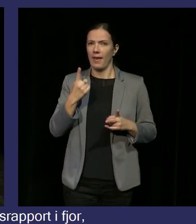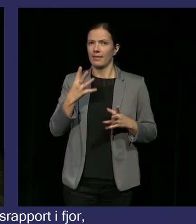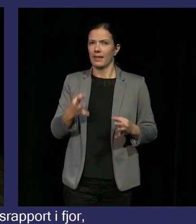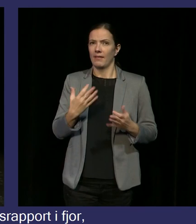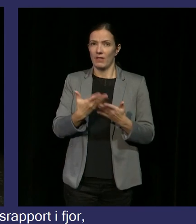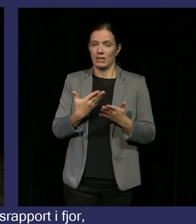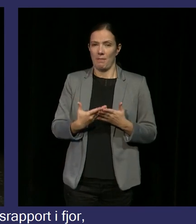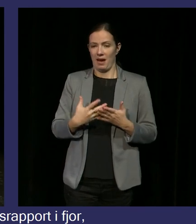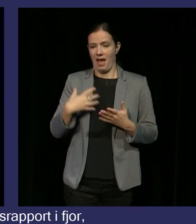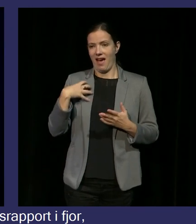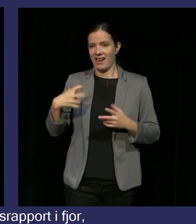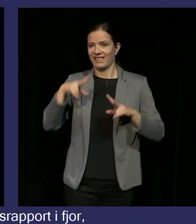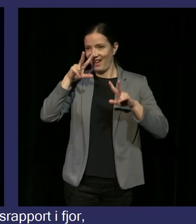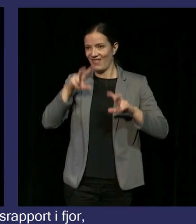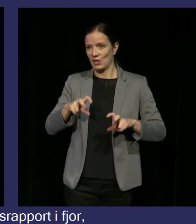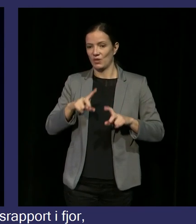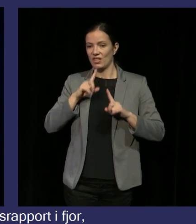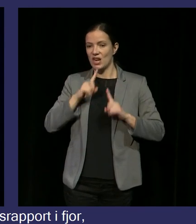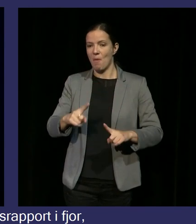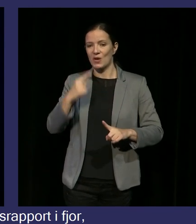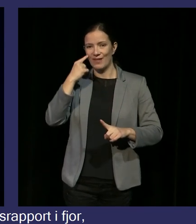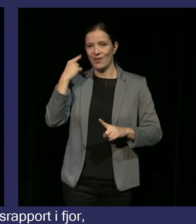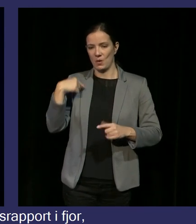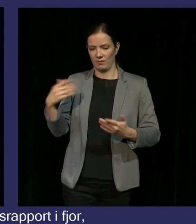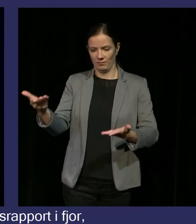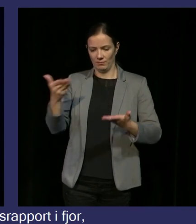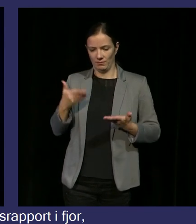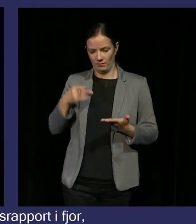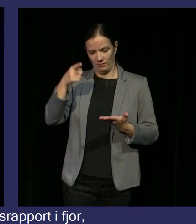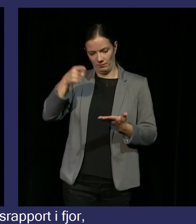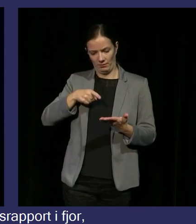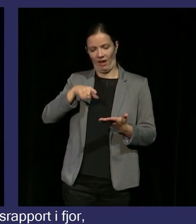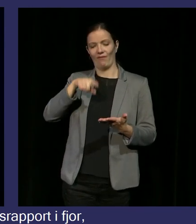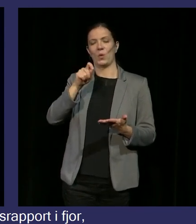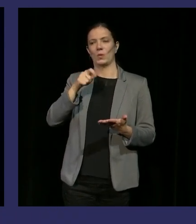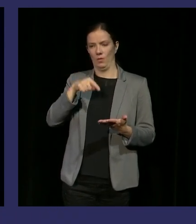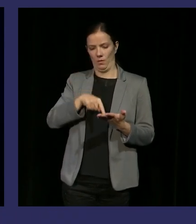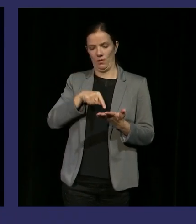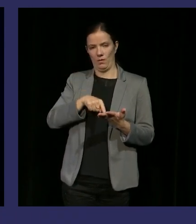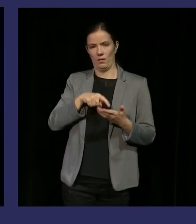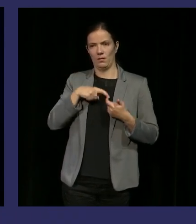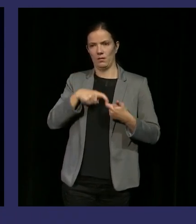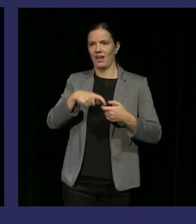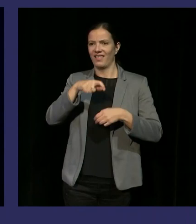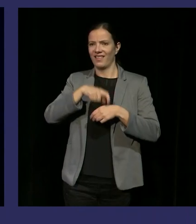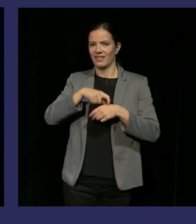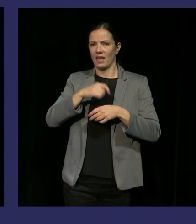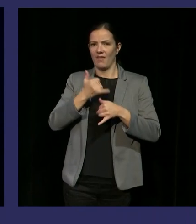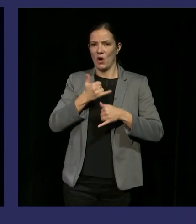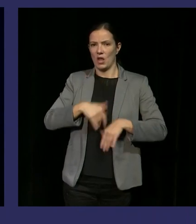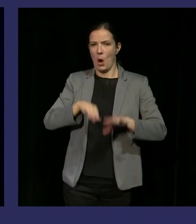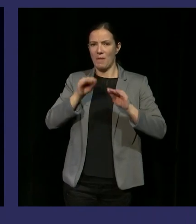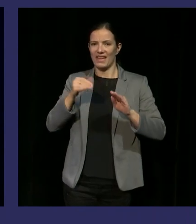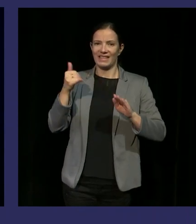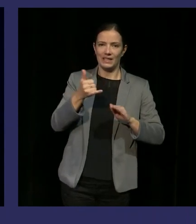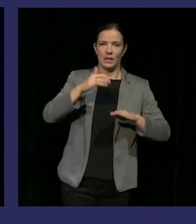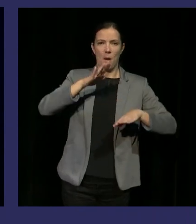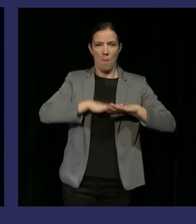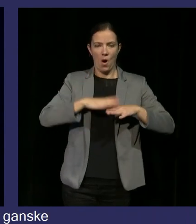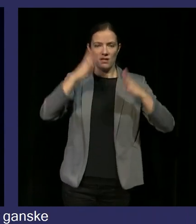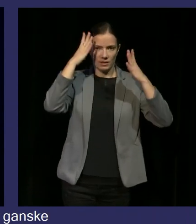vet, vi fikk jo en riksrevisjonsrapport I fjor, blant annet, som hadde en del funn som sa noe om tilstanden for opplæringen I og på